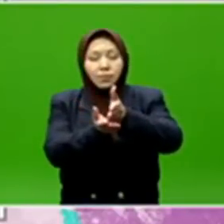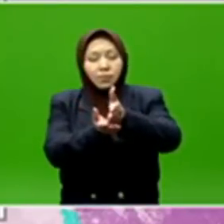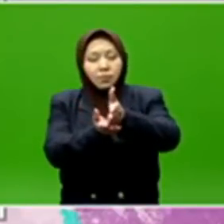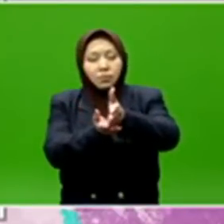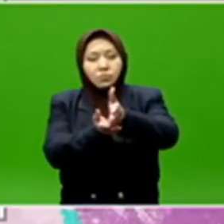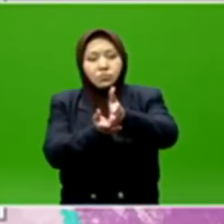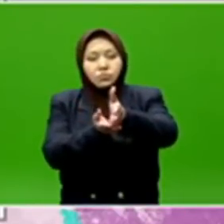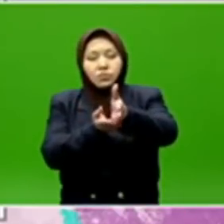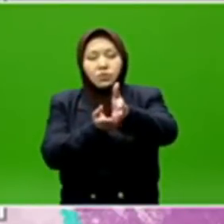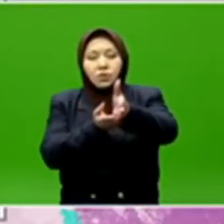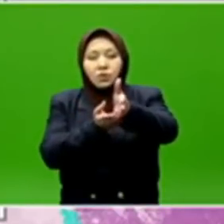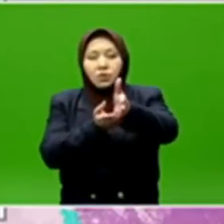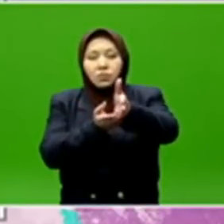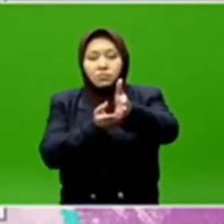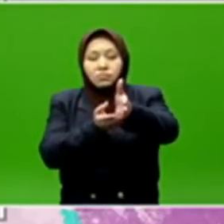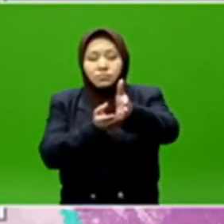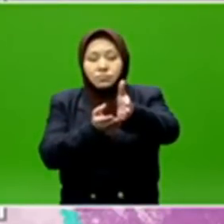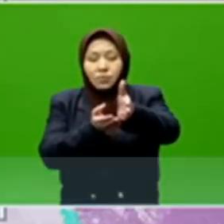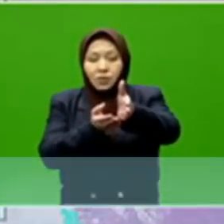المستقيم